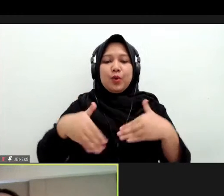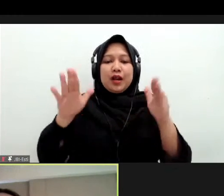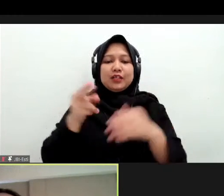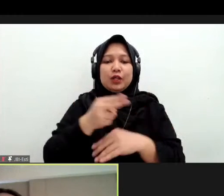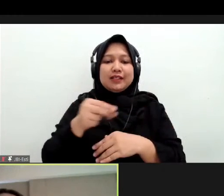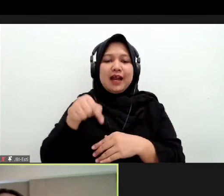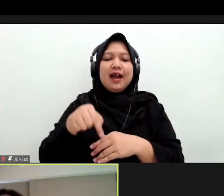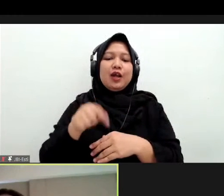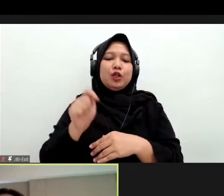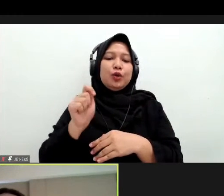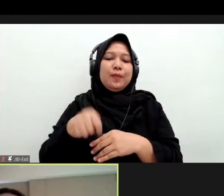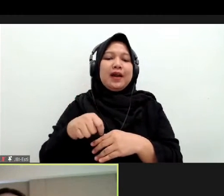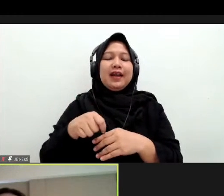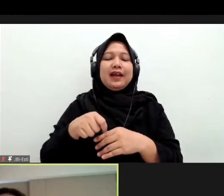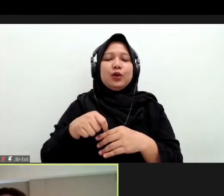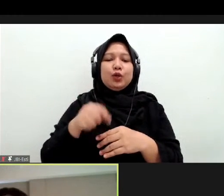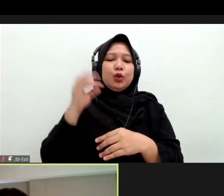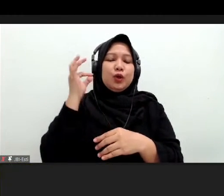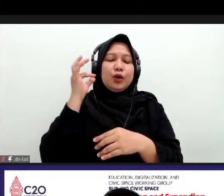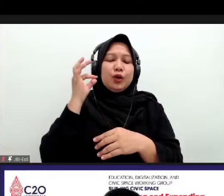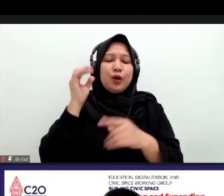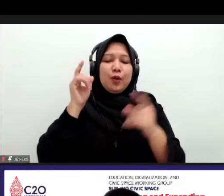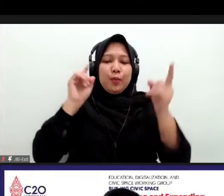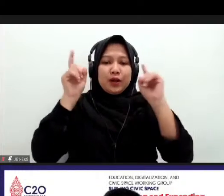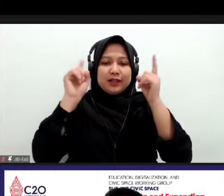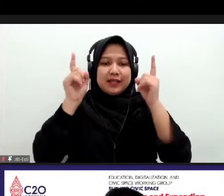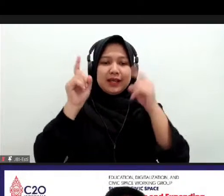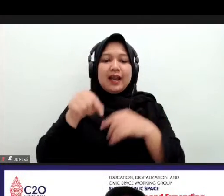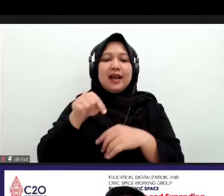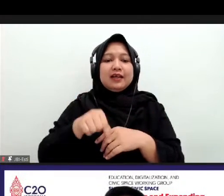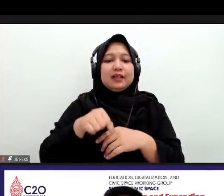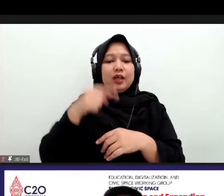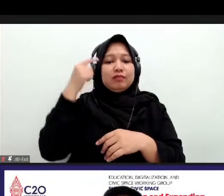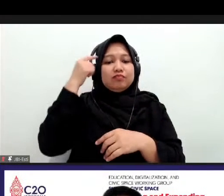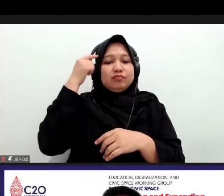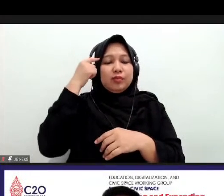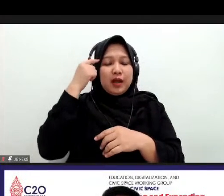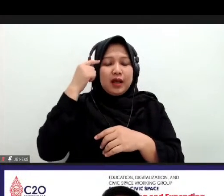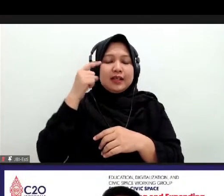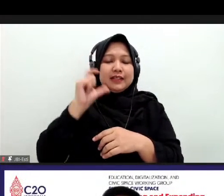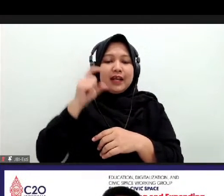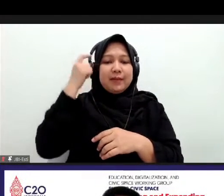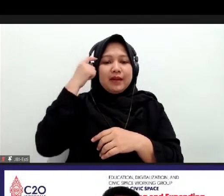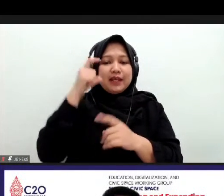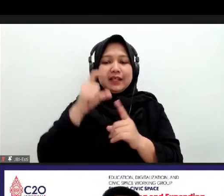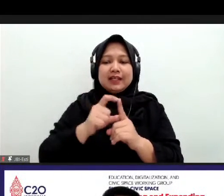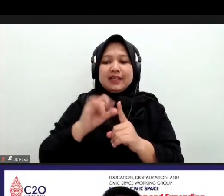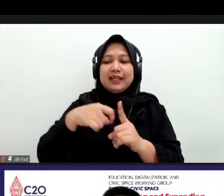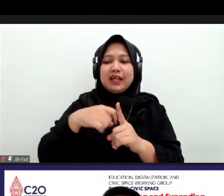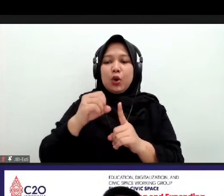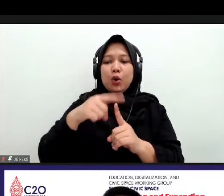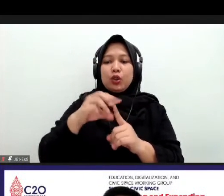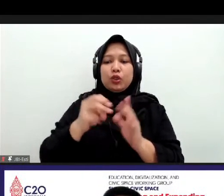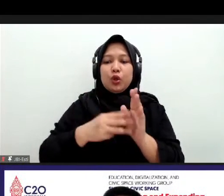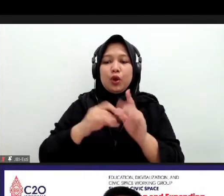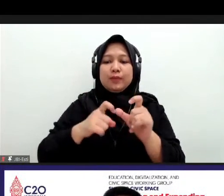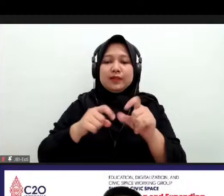Hal ini kemudian melahirkan bentuk polarisasi dan juga pola pikir dikotomis yang berpotensi brings the polarization